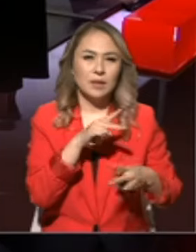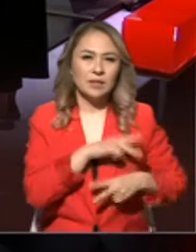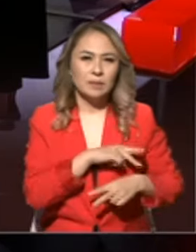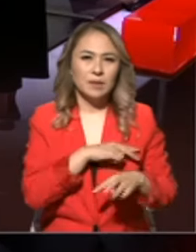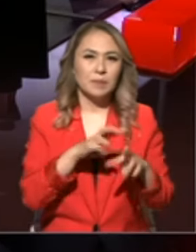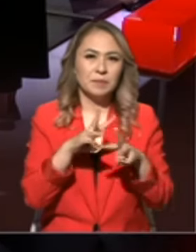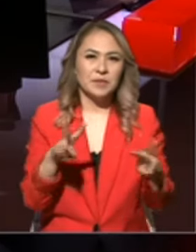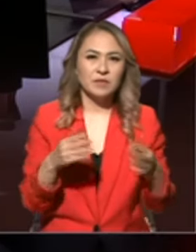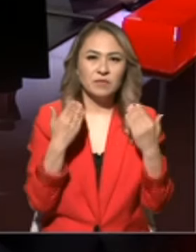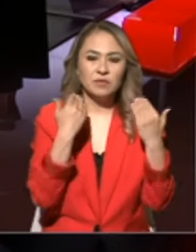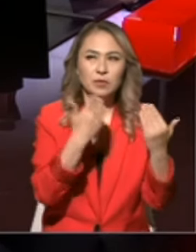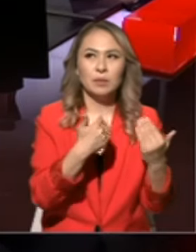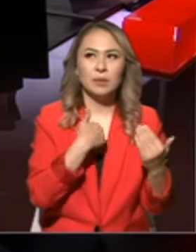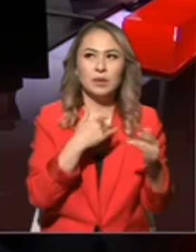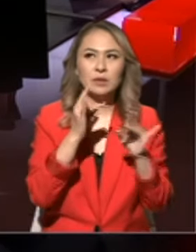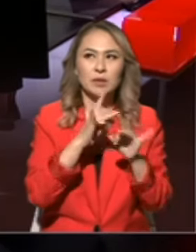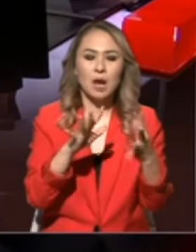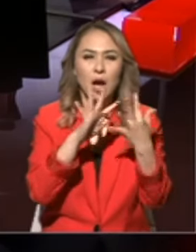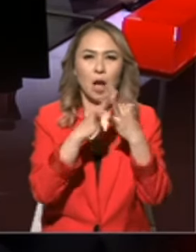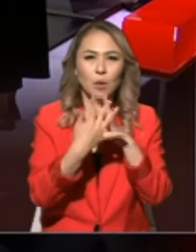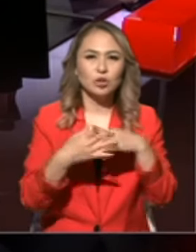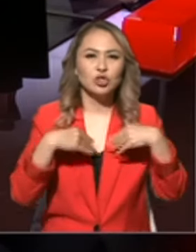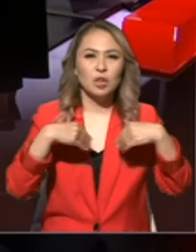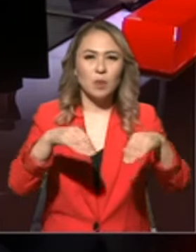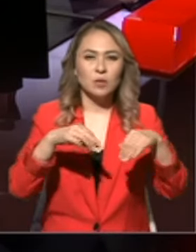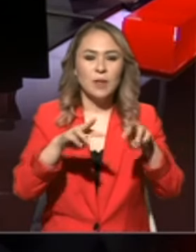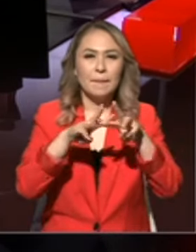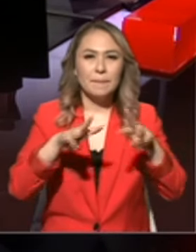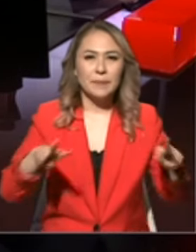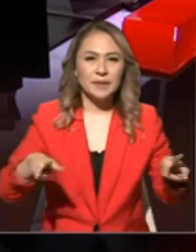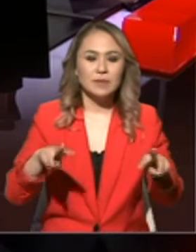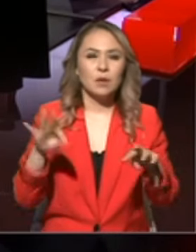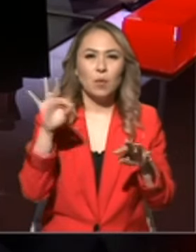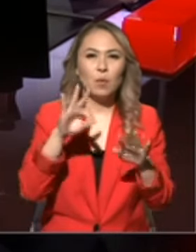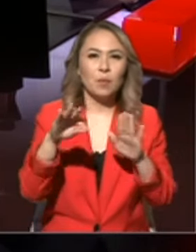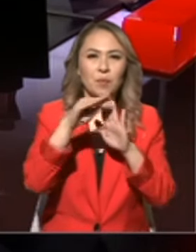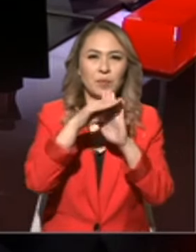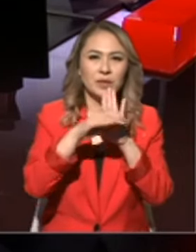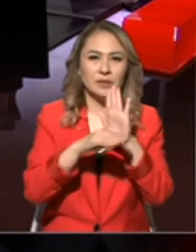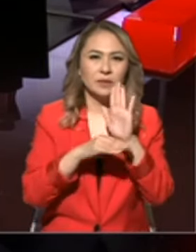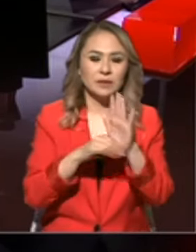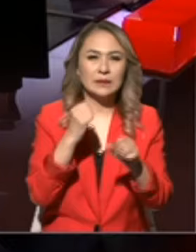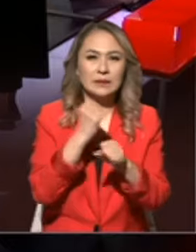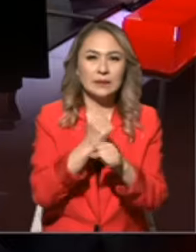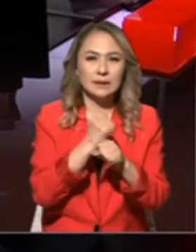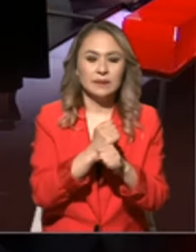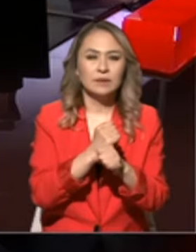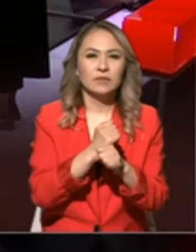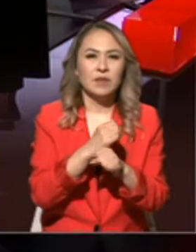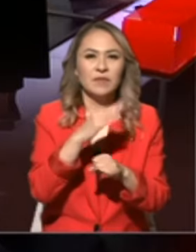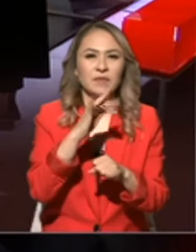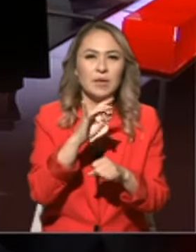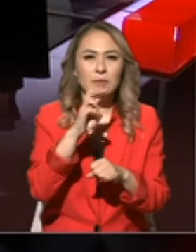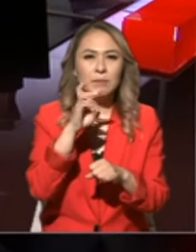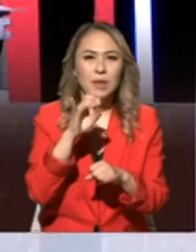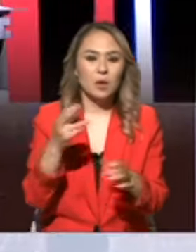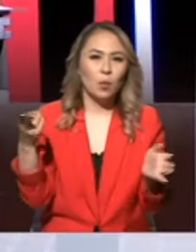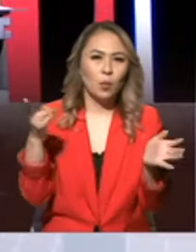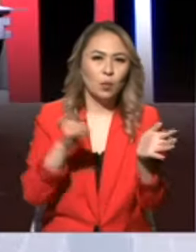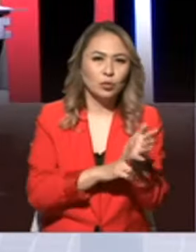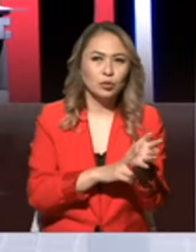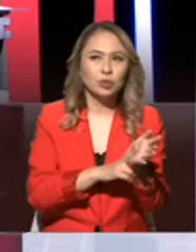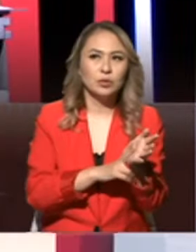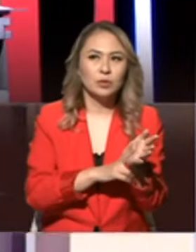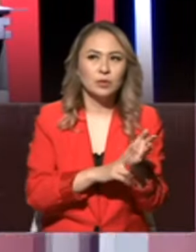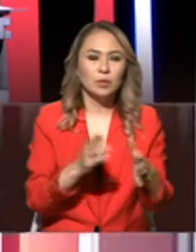министрлігіне тиесілі. Мен айтып отырмын, ауыл шаруашылық министрлігі арнайы көші-қон бағдарламасы сияқты бір кейіс жасасын, фермерлерді көшіріп, арнайы